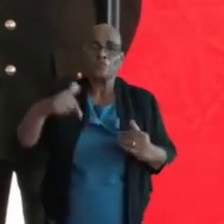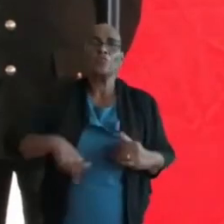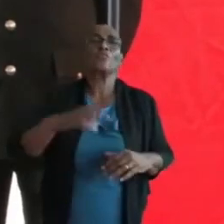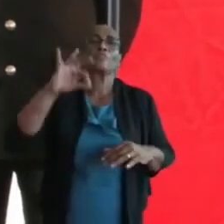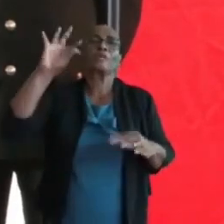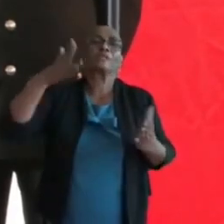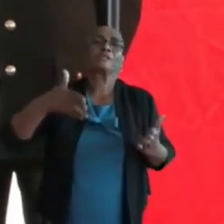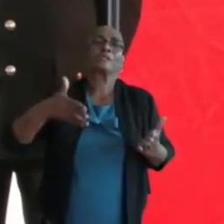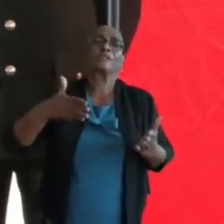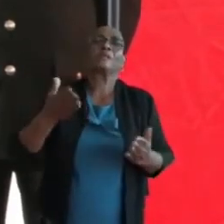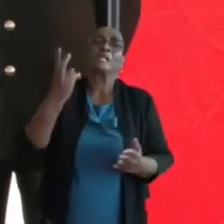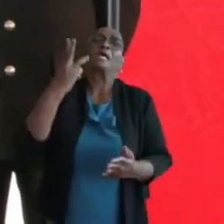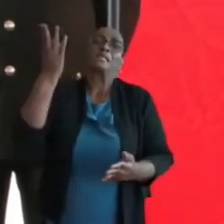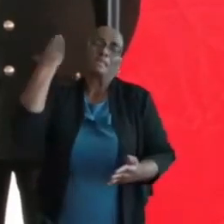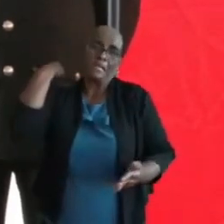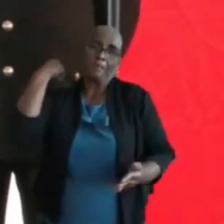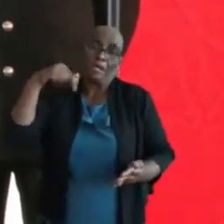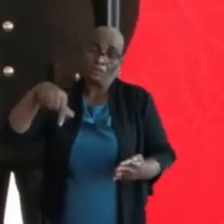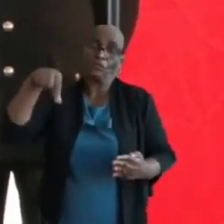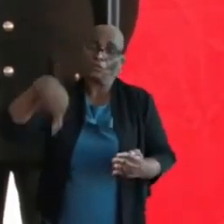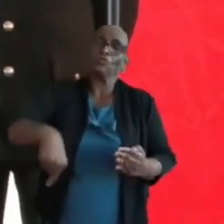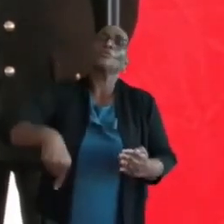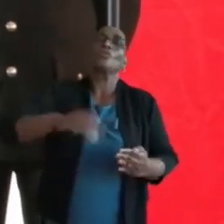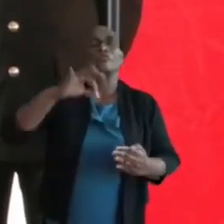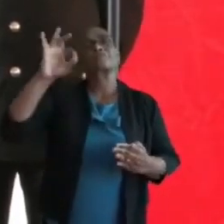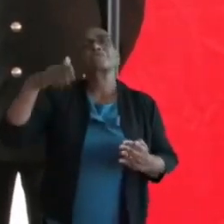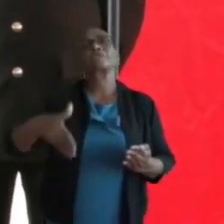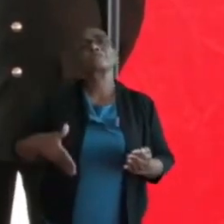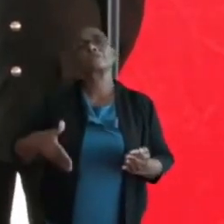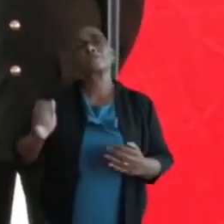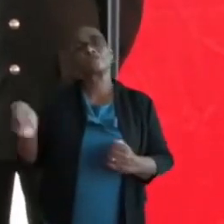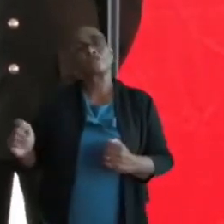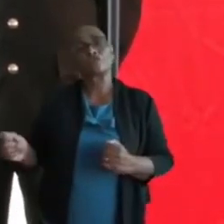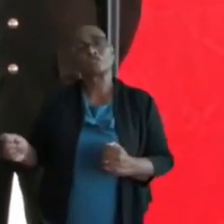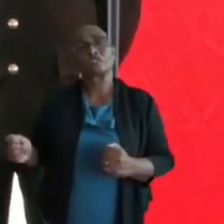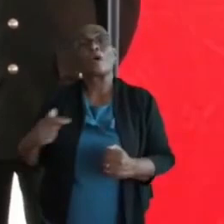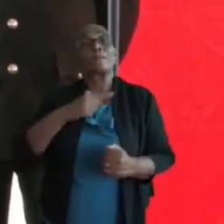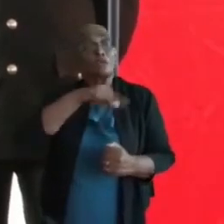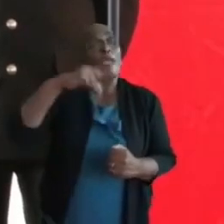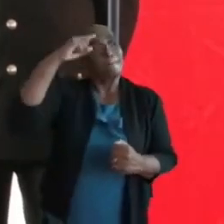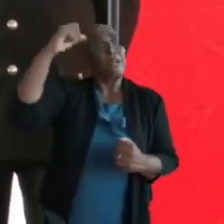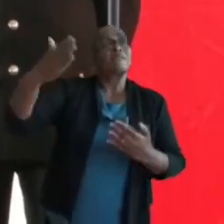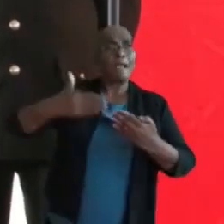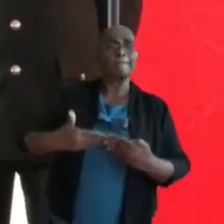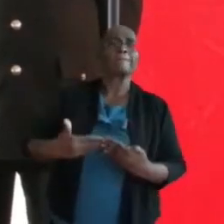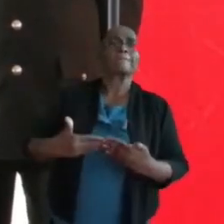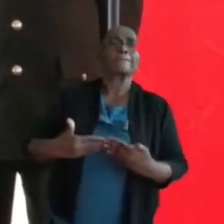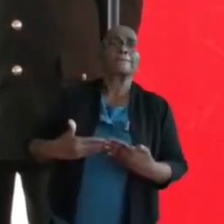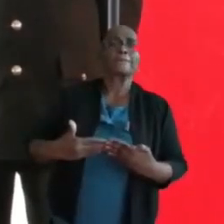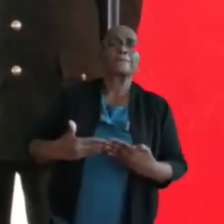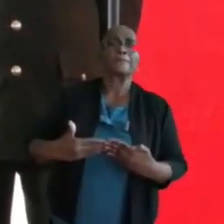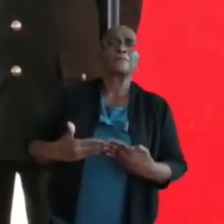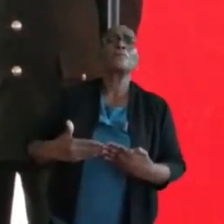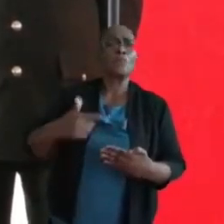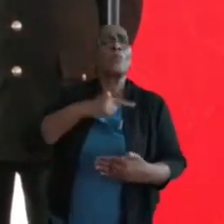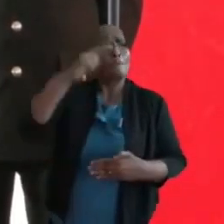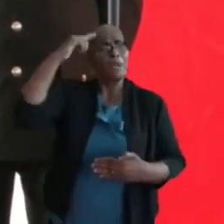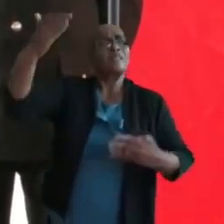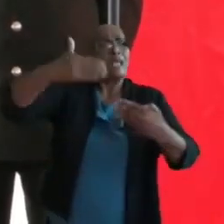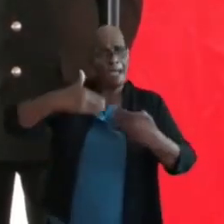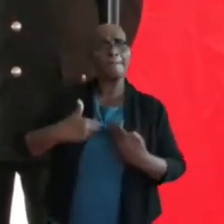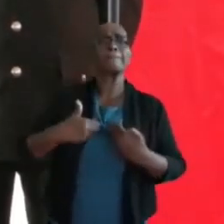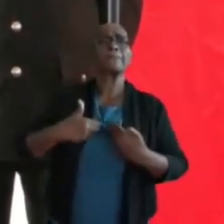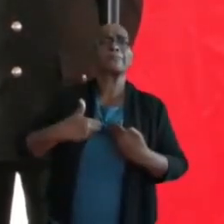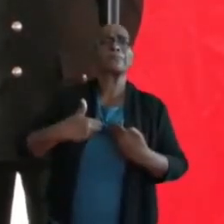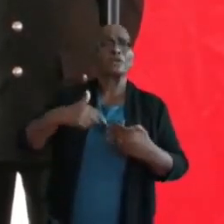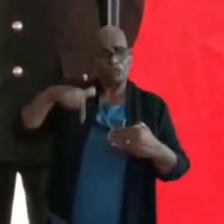voor dan 3 maanden geleden, meneer de voorzitter. Omdat we een plan hebben. We hebben een plan dat ons